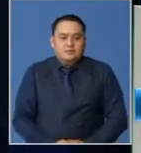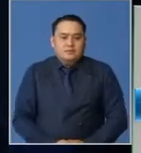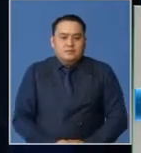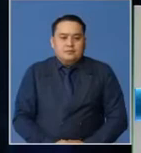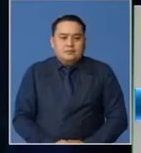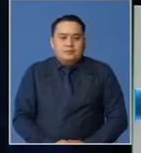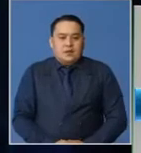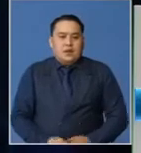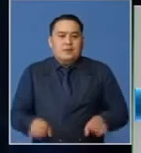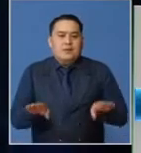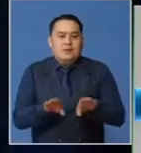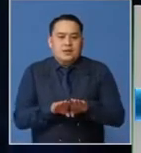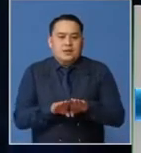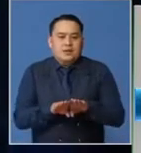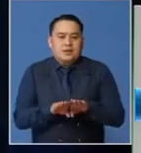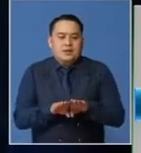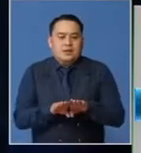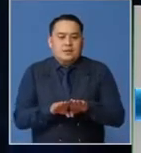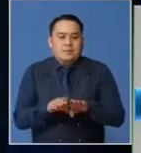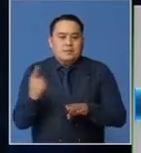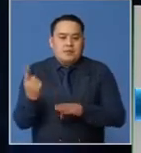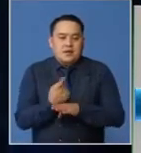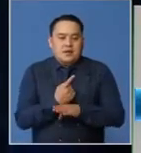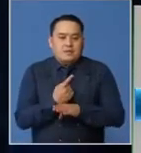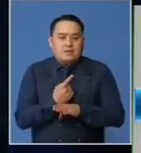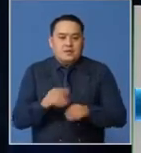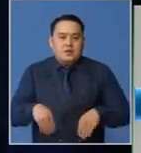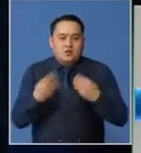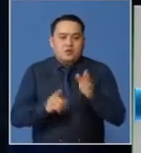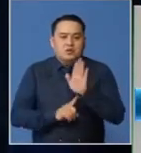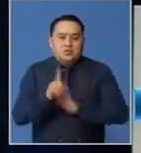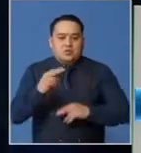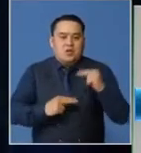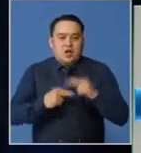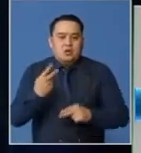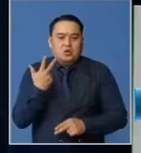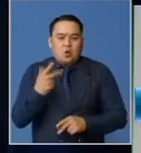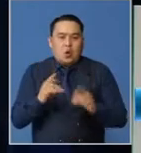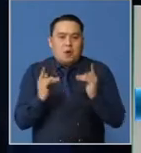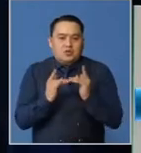И параллельно уже в первом полугодии начнем строительство